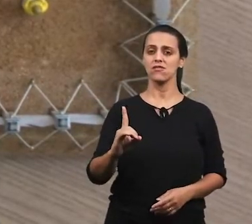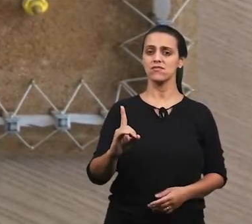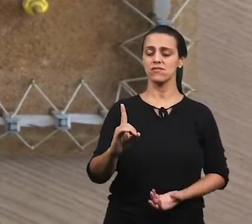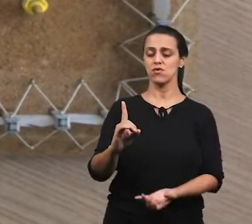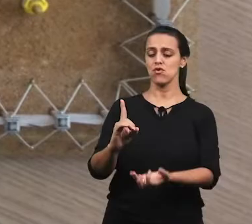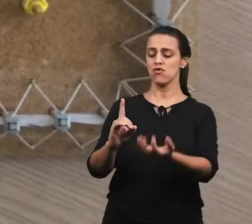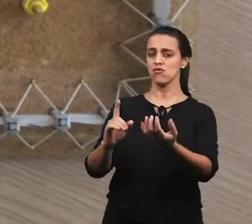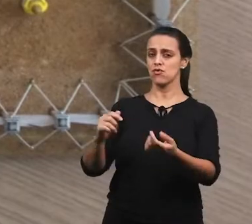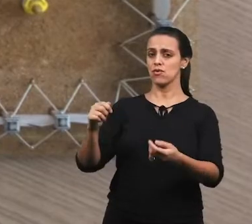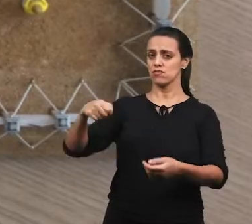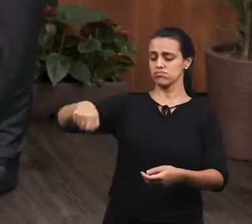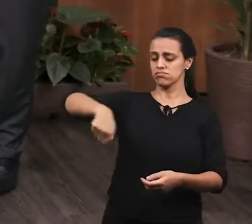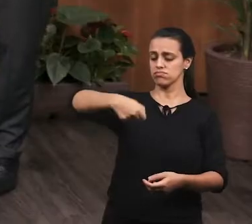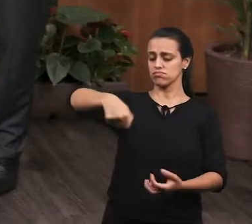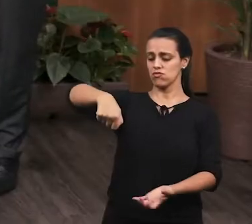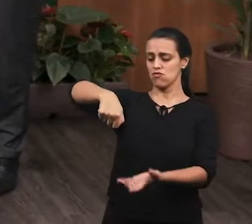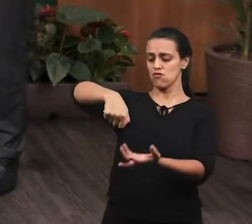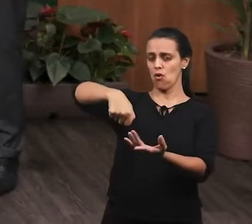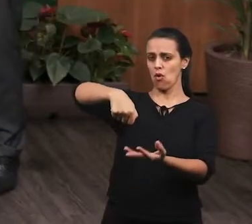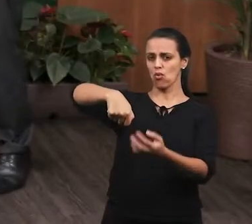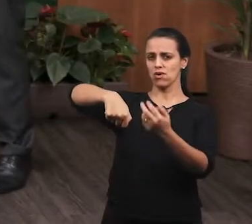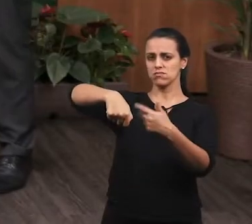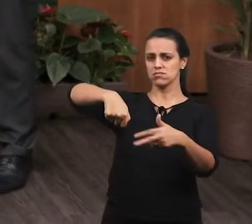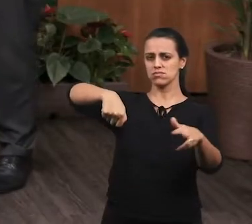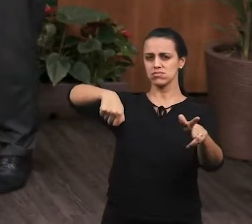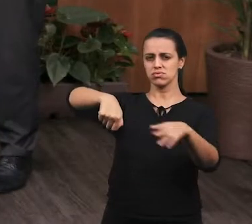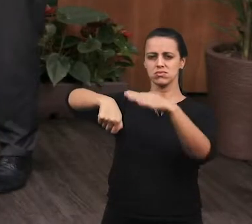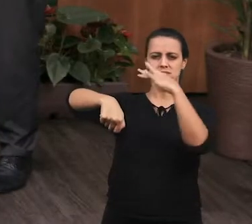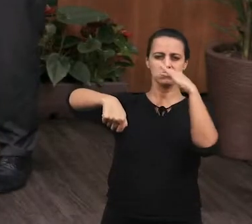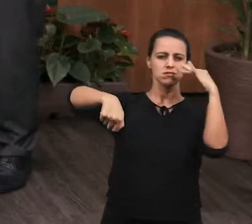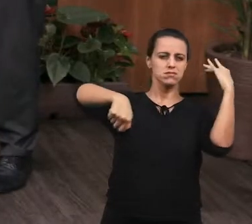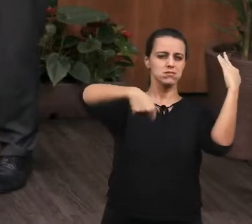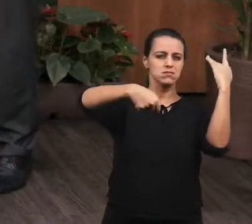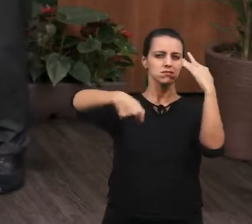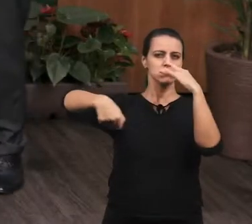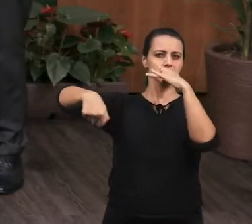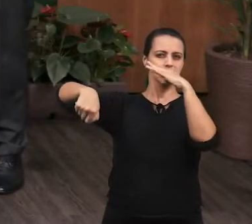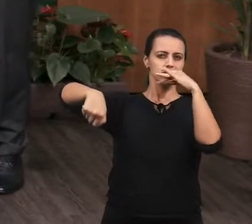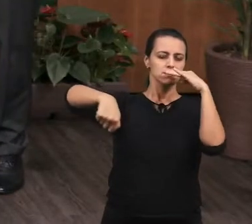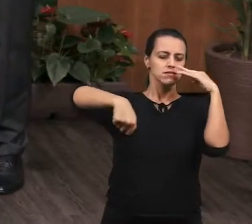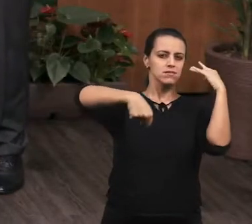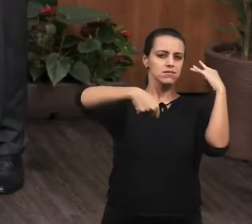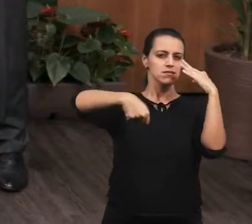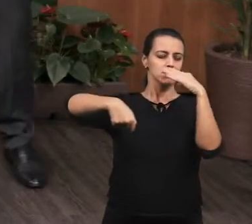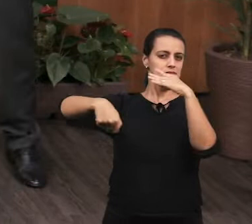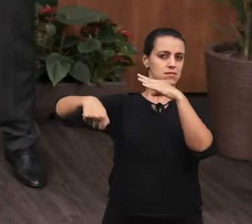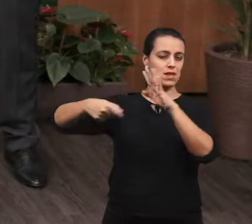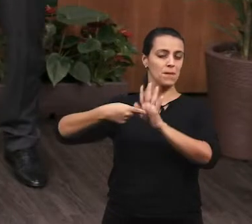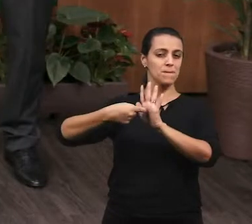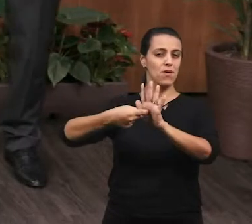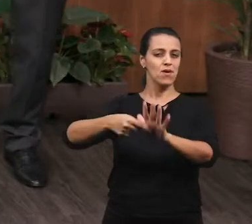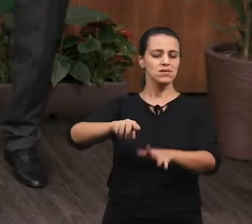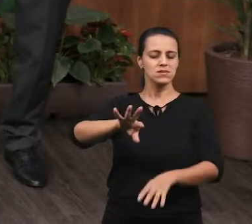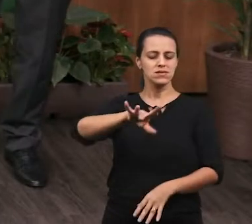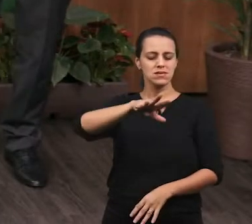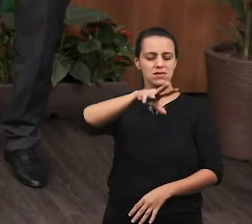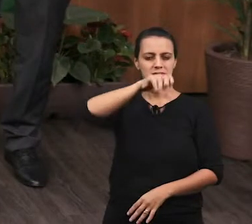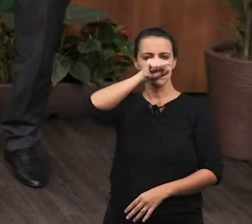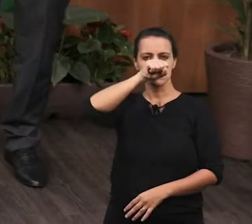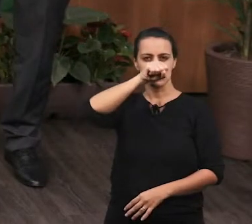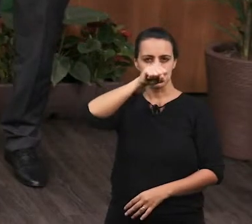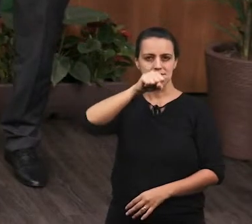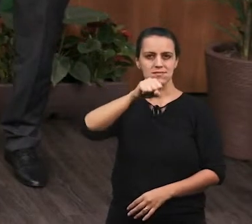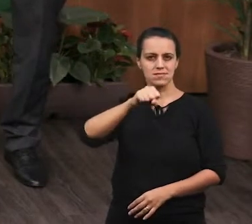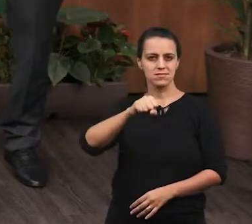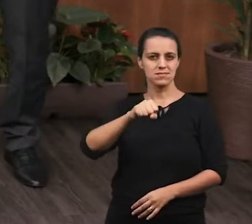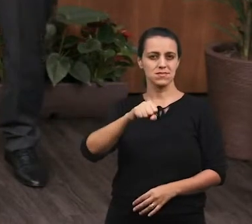зажигал, и курение, оно восходило, наполняя весь этот, все это.